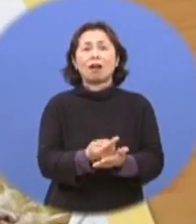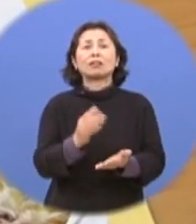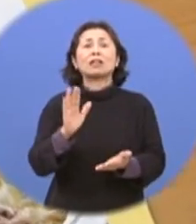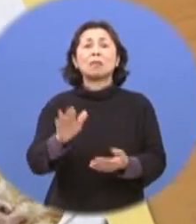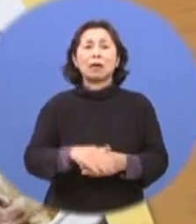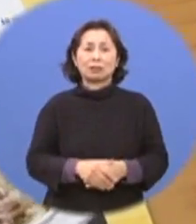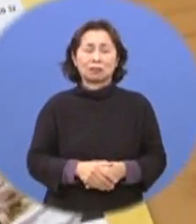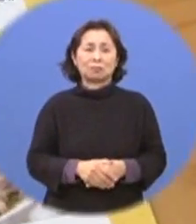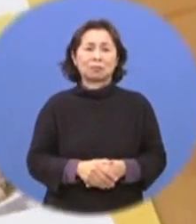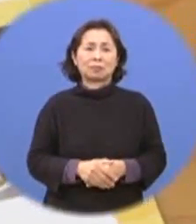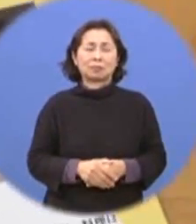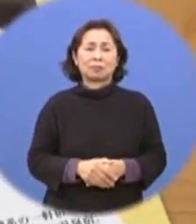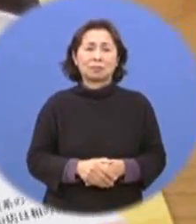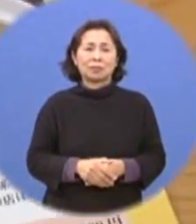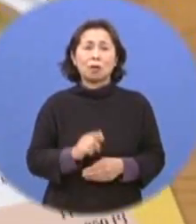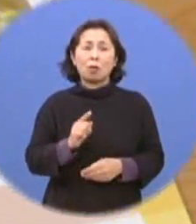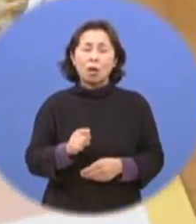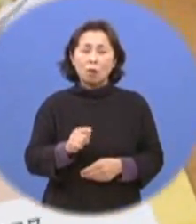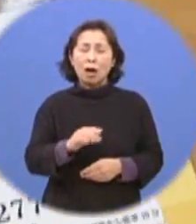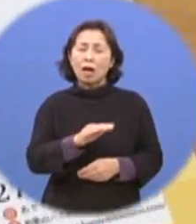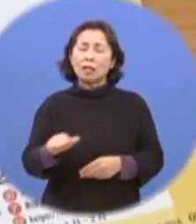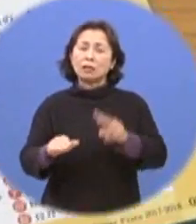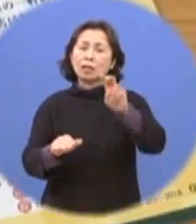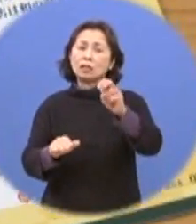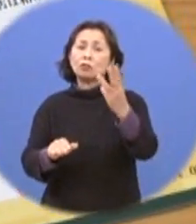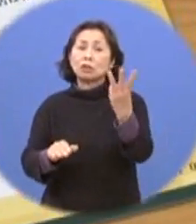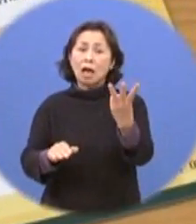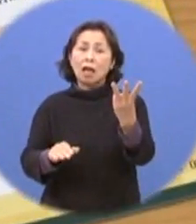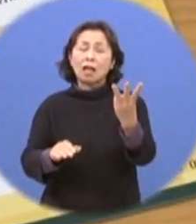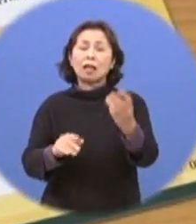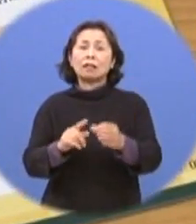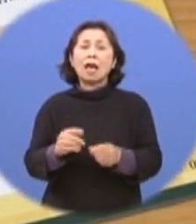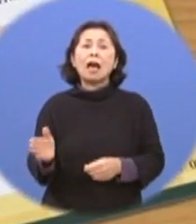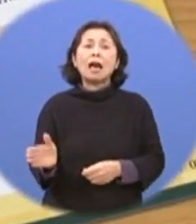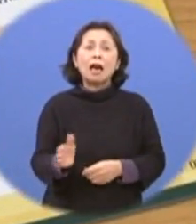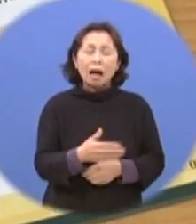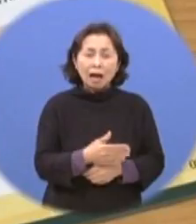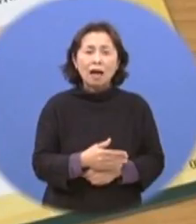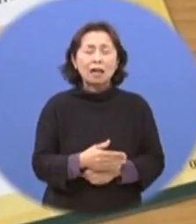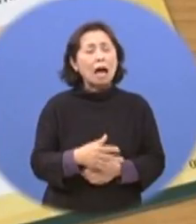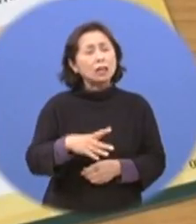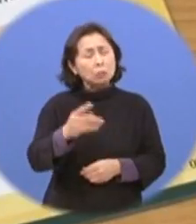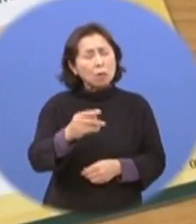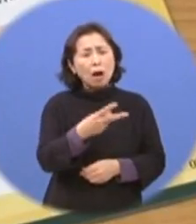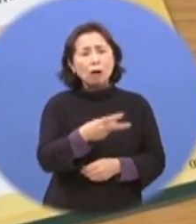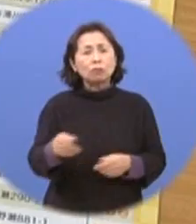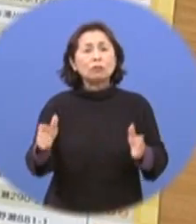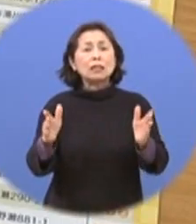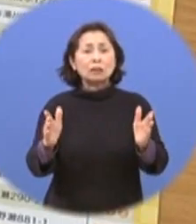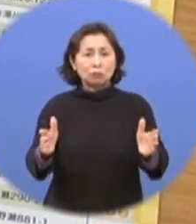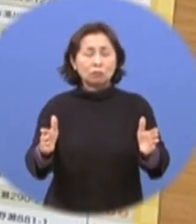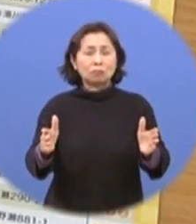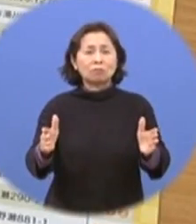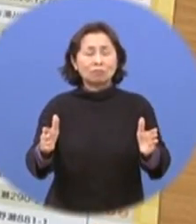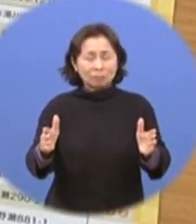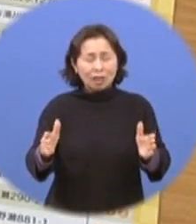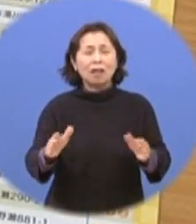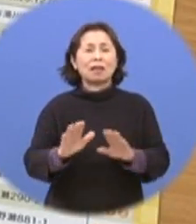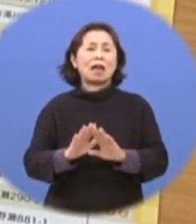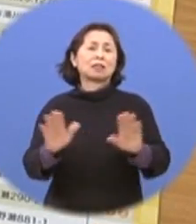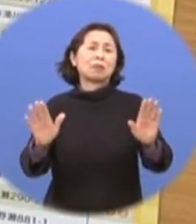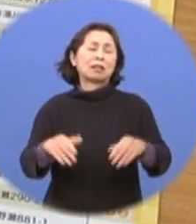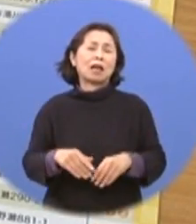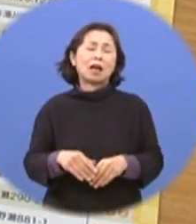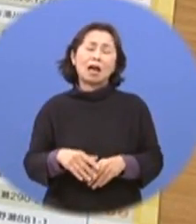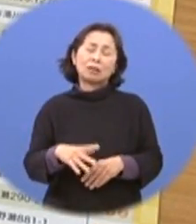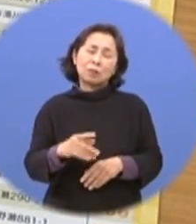フェスタにつきましたですね平成23年から最初は地面ウィークというような形で会開始しましてまぁ